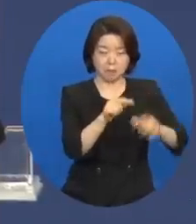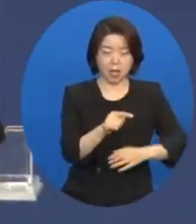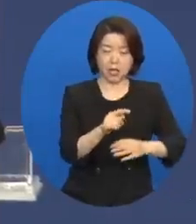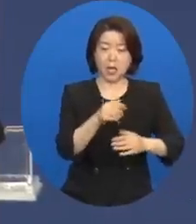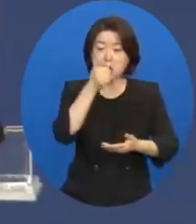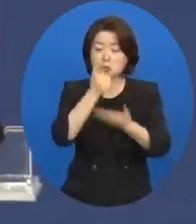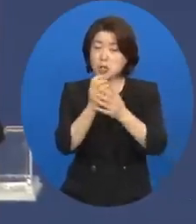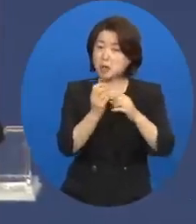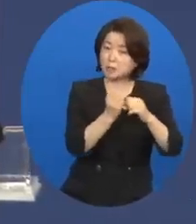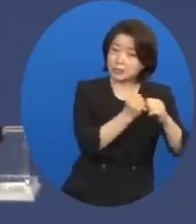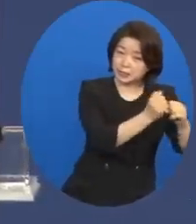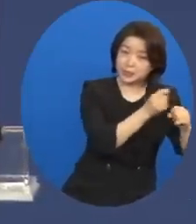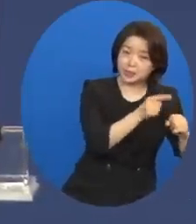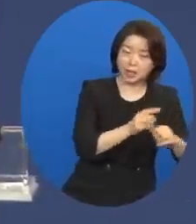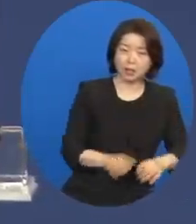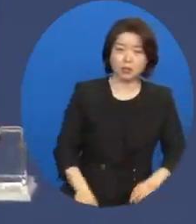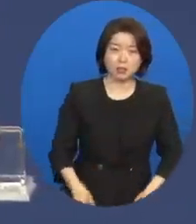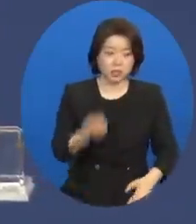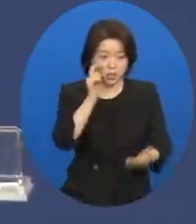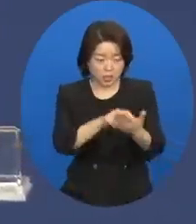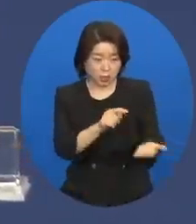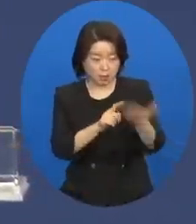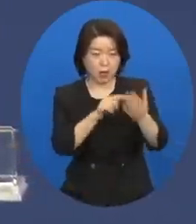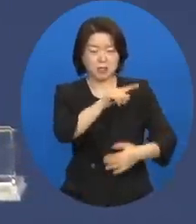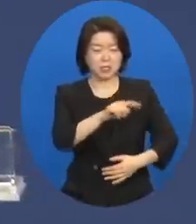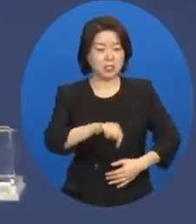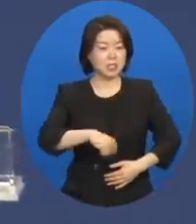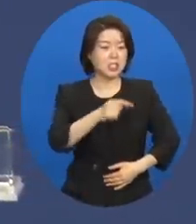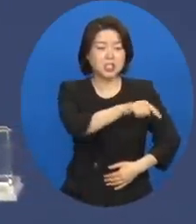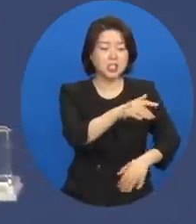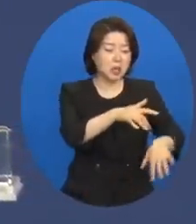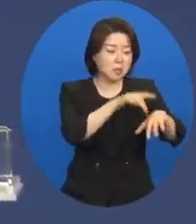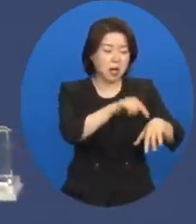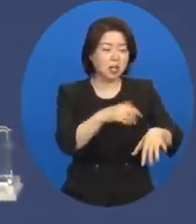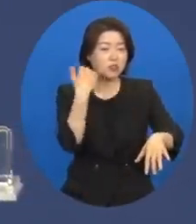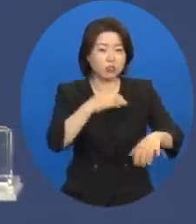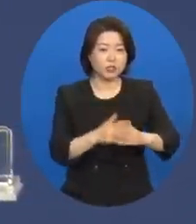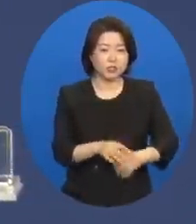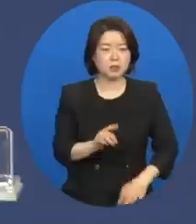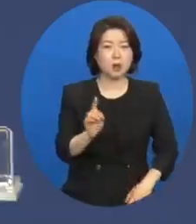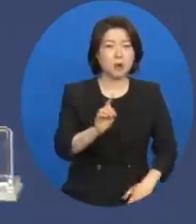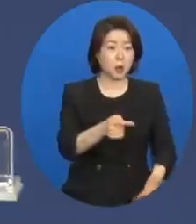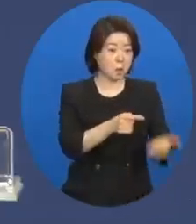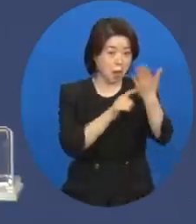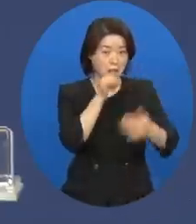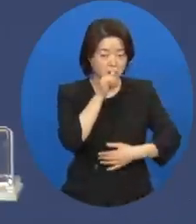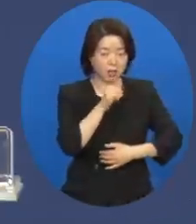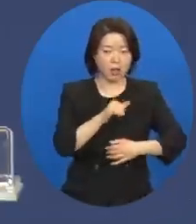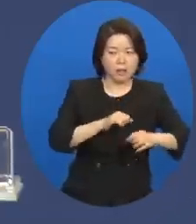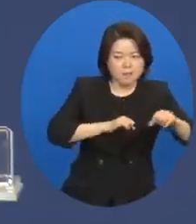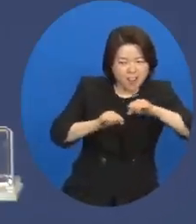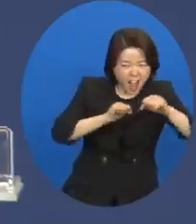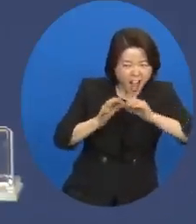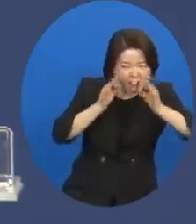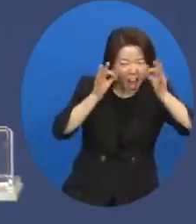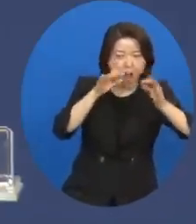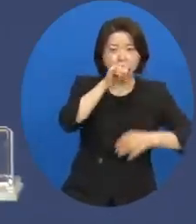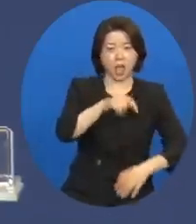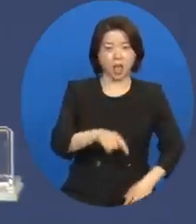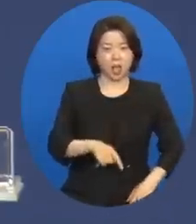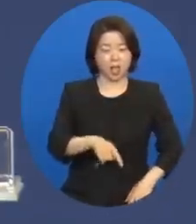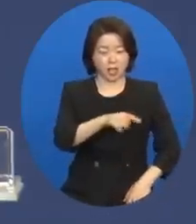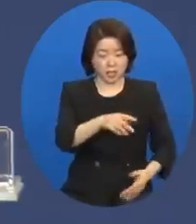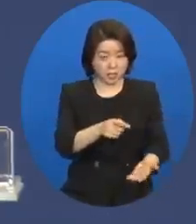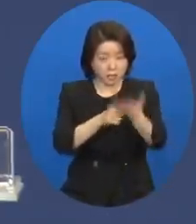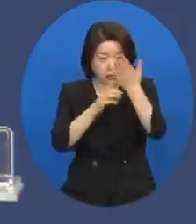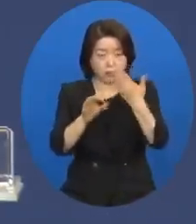가려고 하면요. 이거 밝혀지면 지 정체가 드러나거든요. 발광을 해요. 발광을. 이것만 드러나면 더 이상